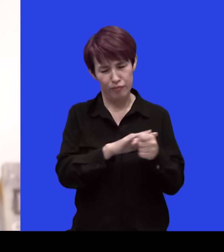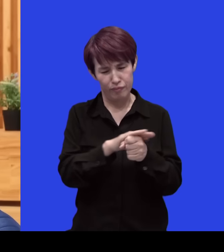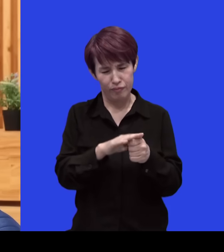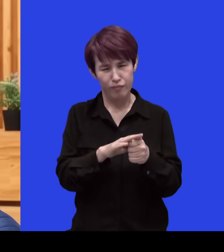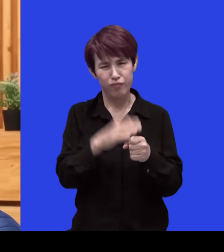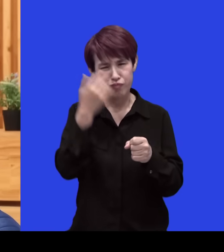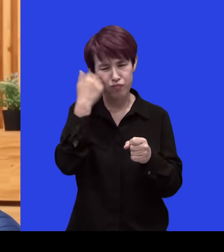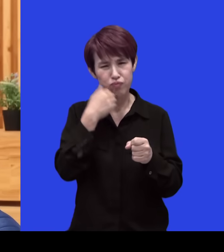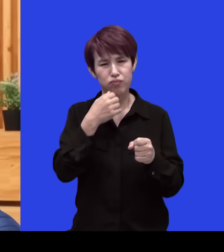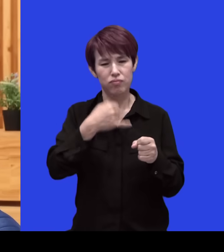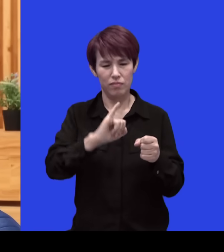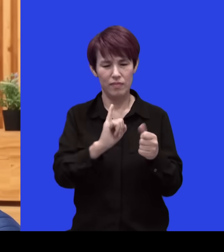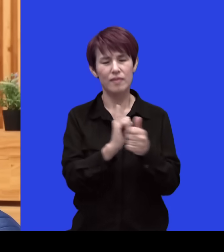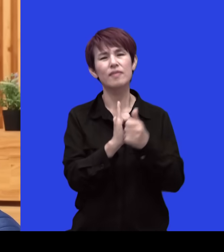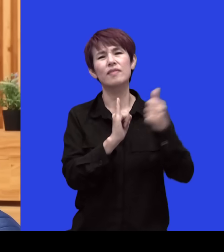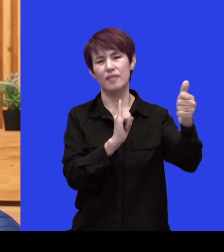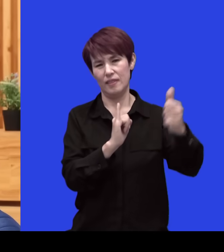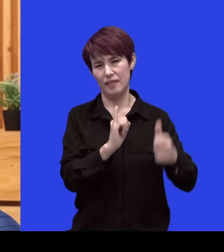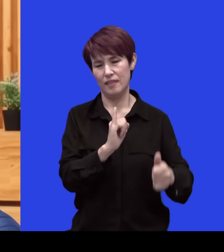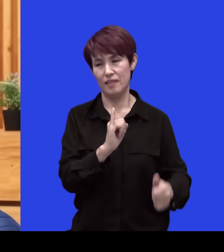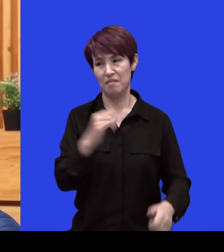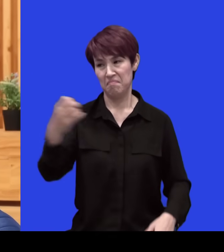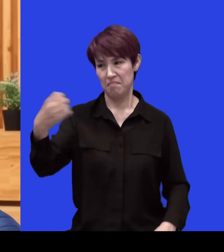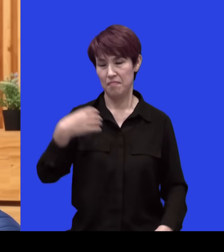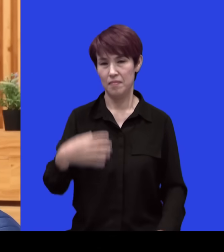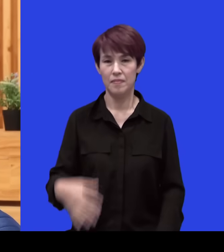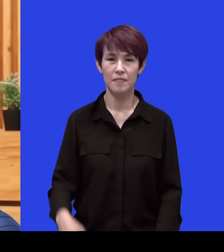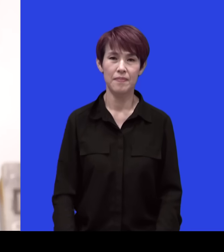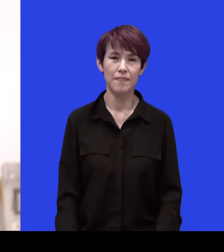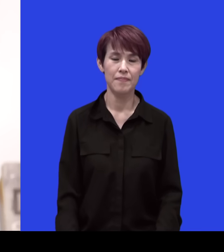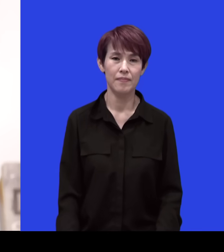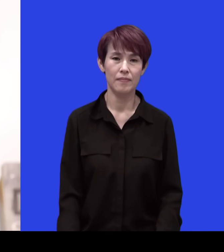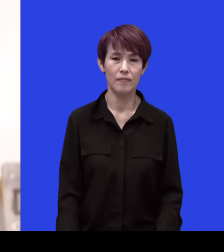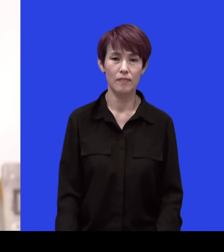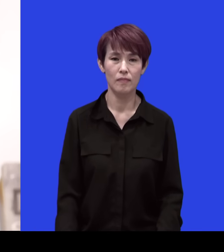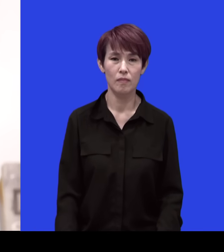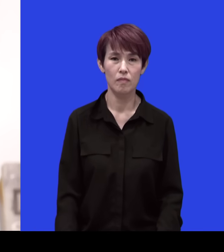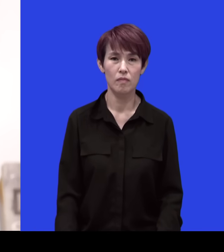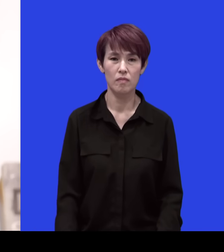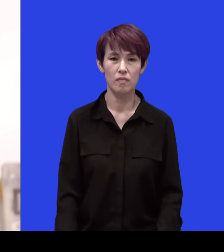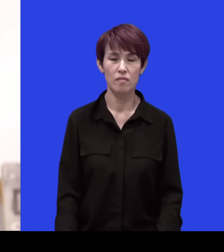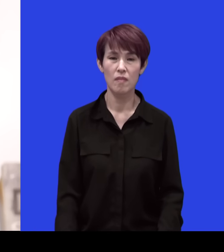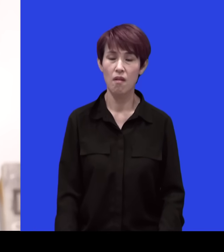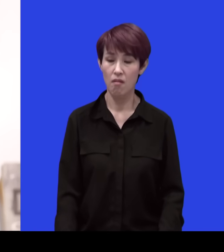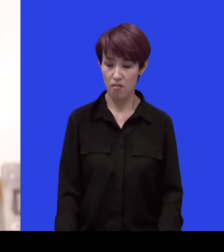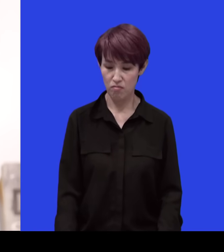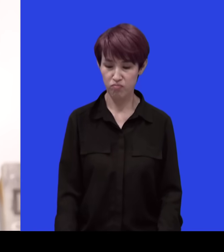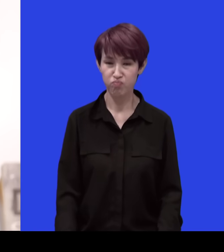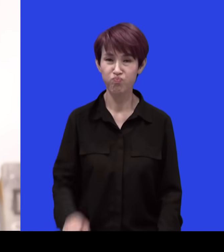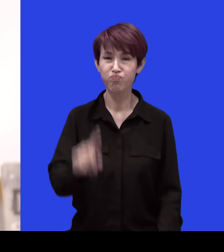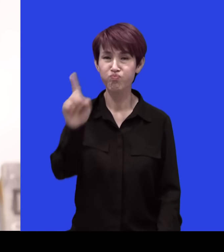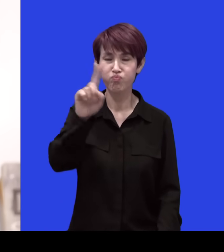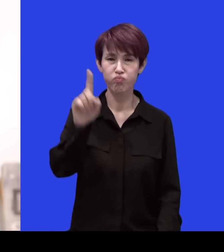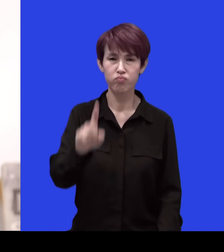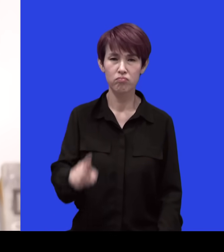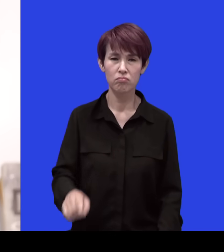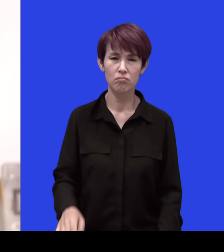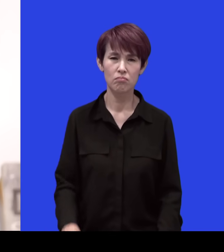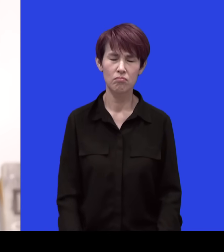민우다. 이민우거든. 사위. 예. 예. 그래서 아니 무슨 말씀을